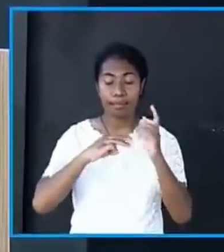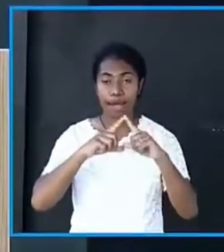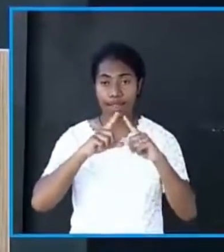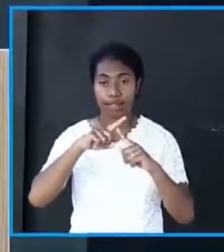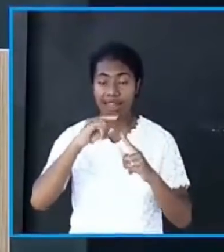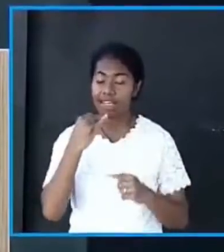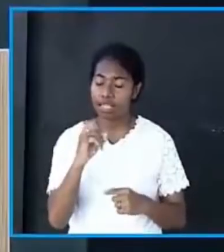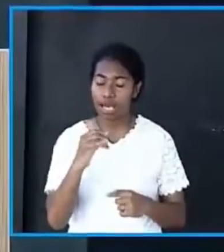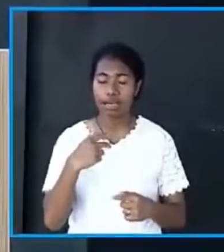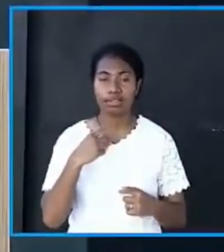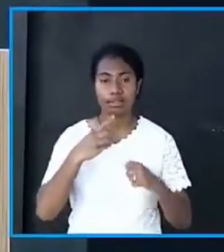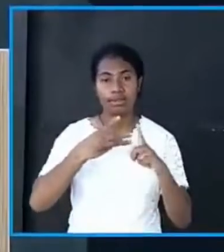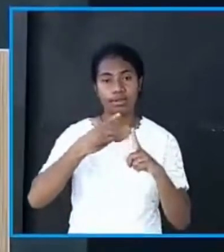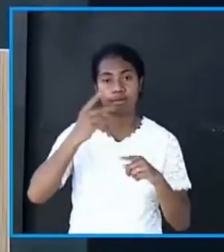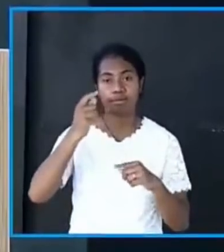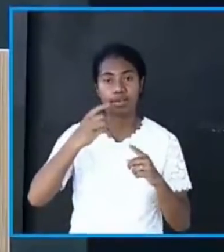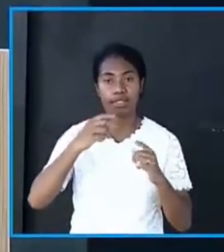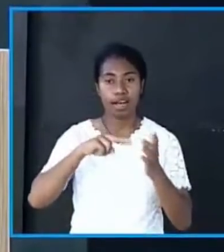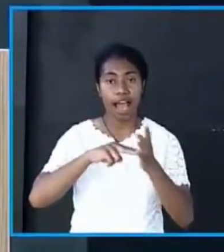kekekalan